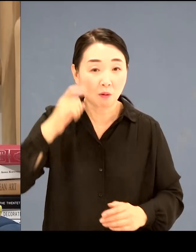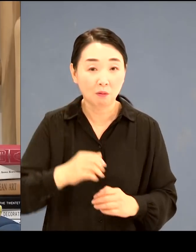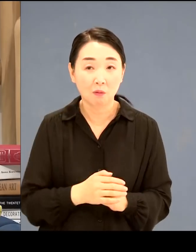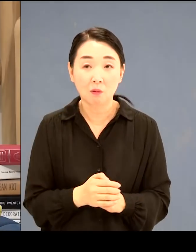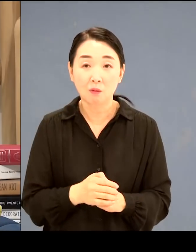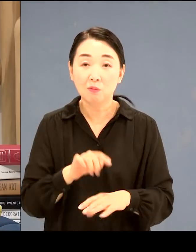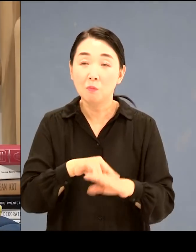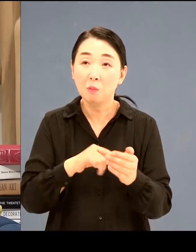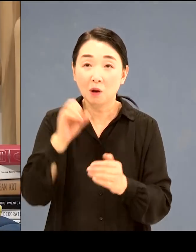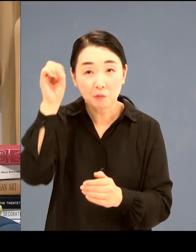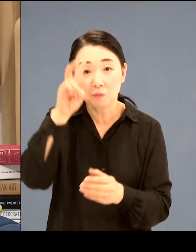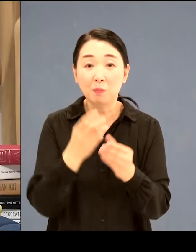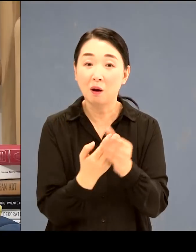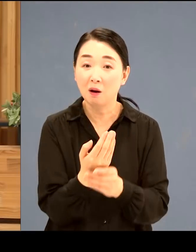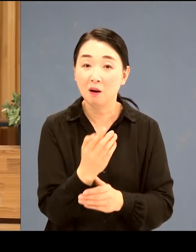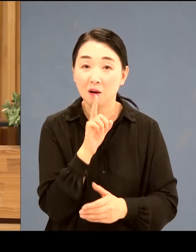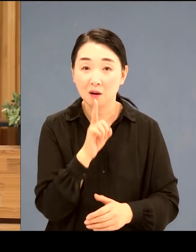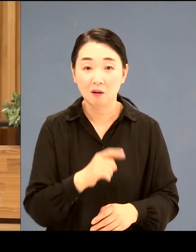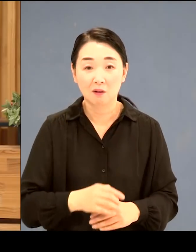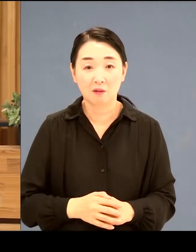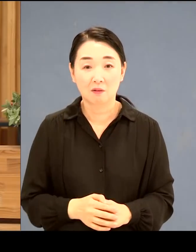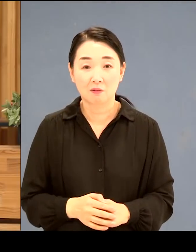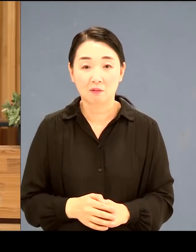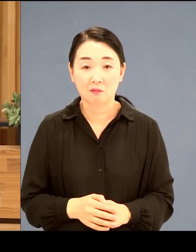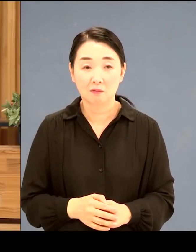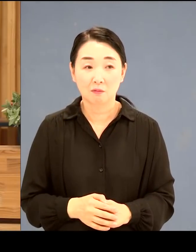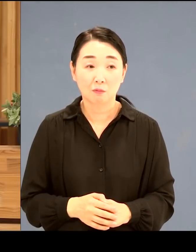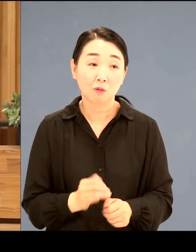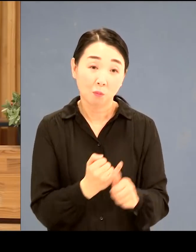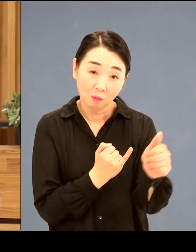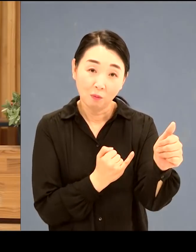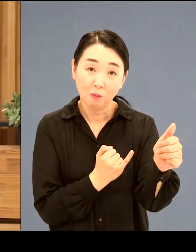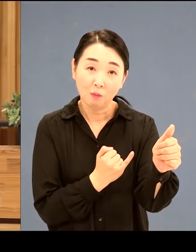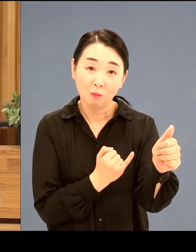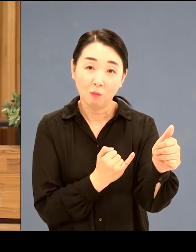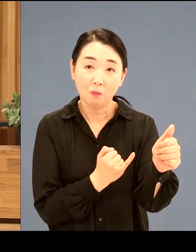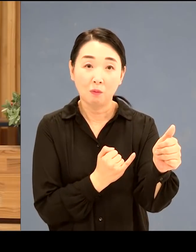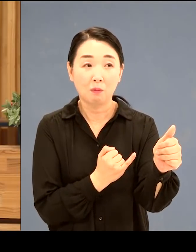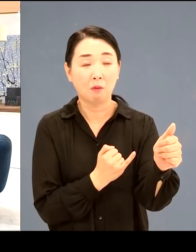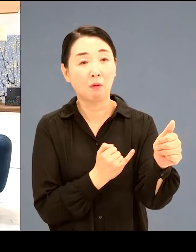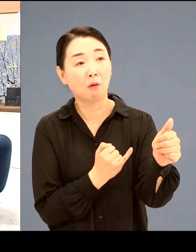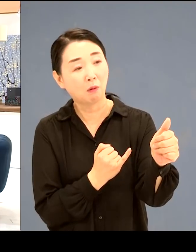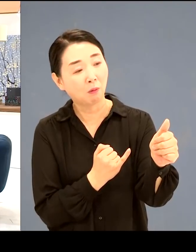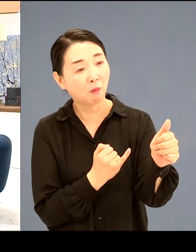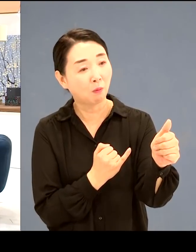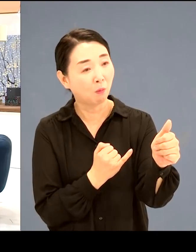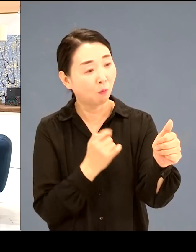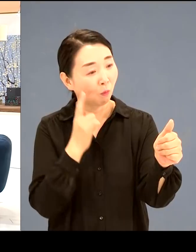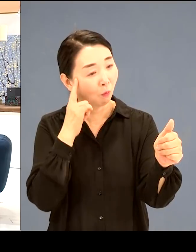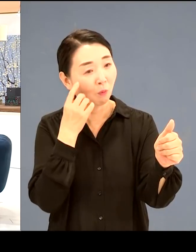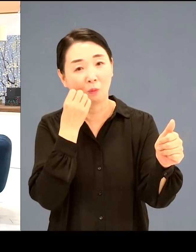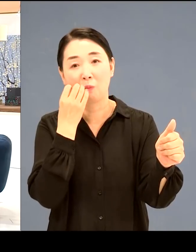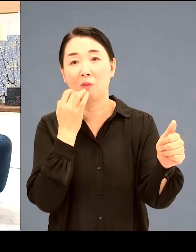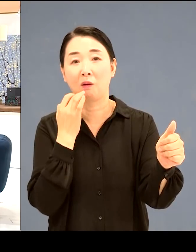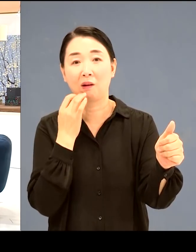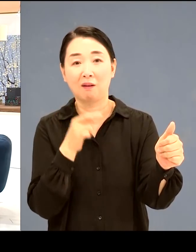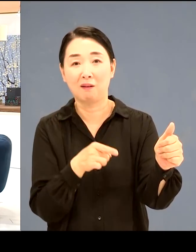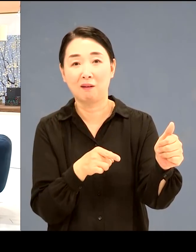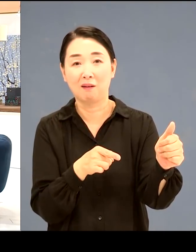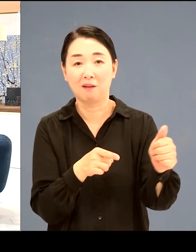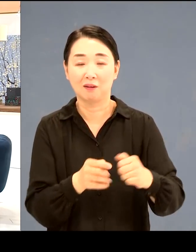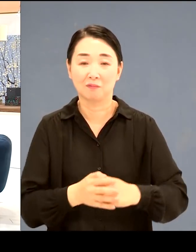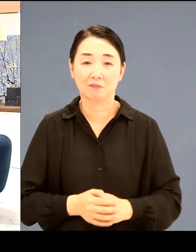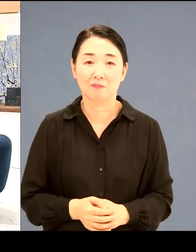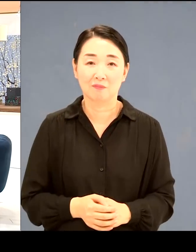마음이 갑자기 불쑥 들었대요. 그 남편분이? 남편분이? 네네. 남자분이. 오. 그거 어떻게 그런 생각이 들었을까요? 그러게요. 그래서